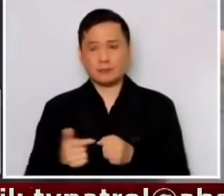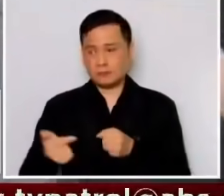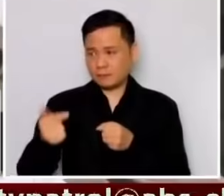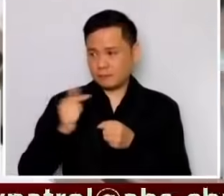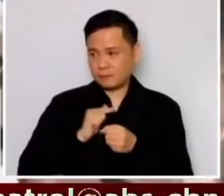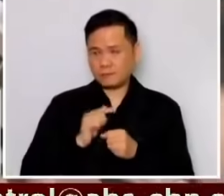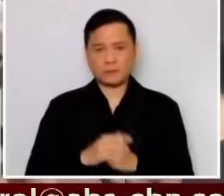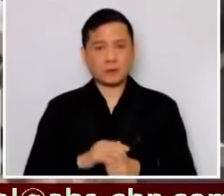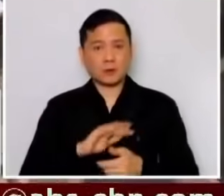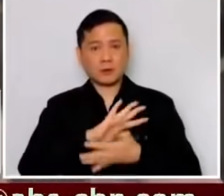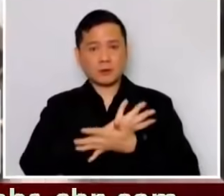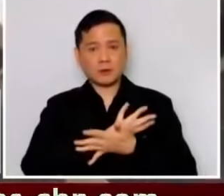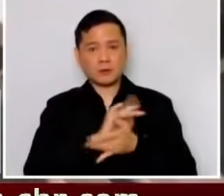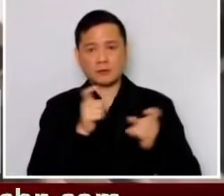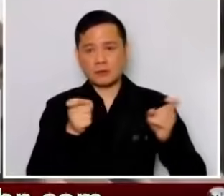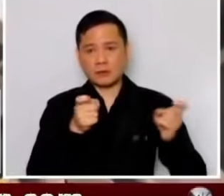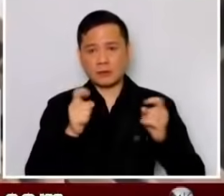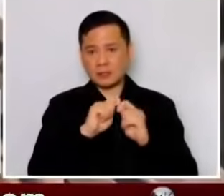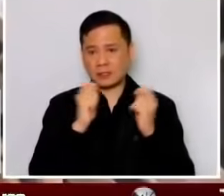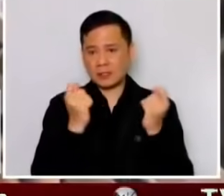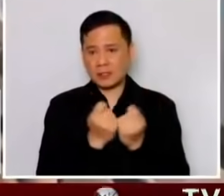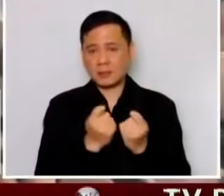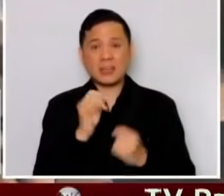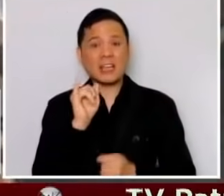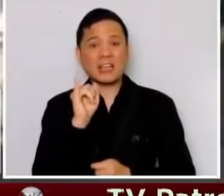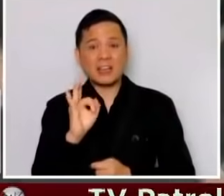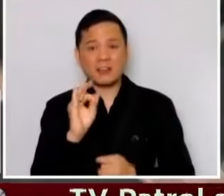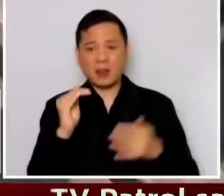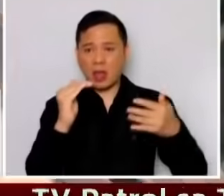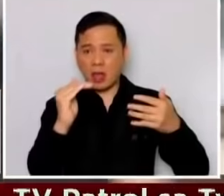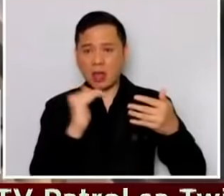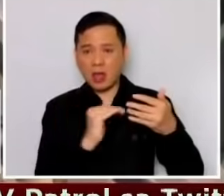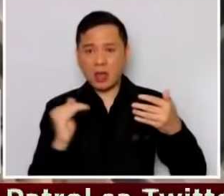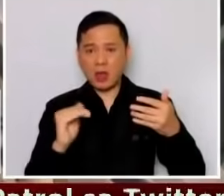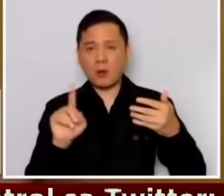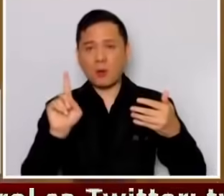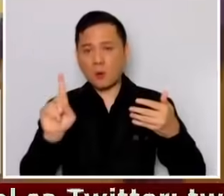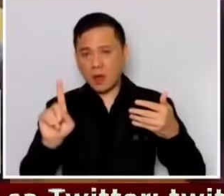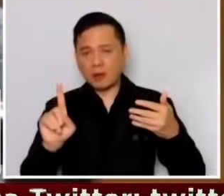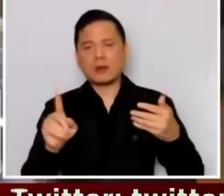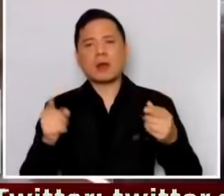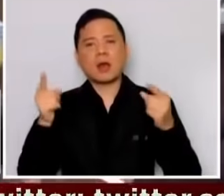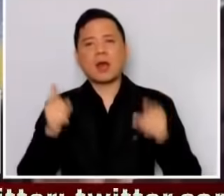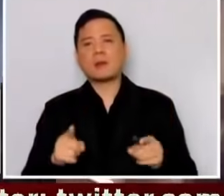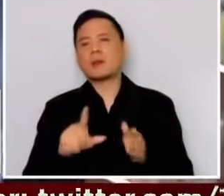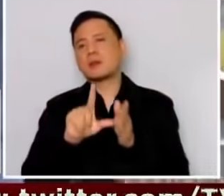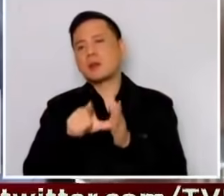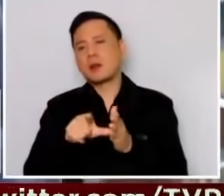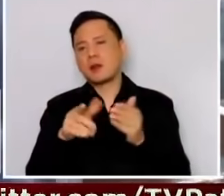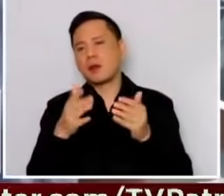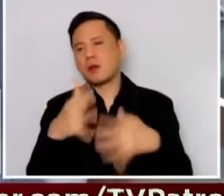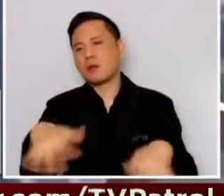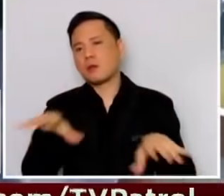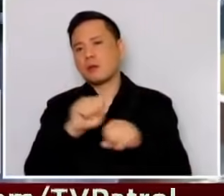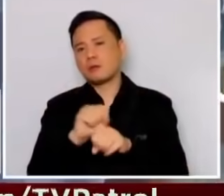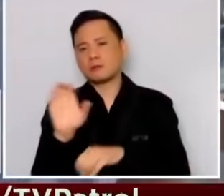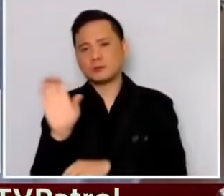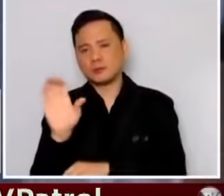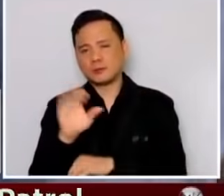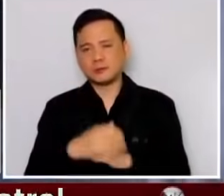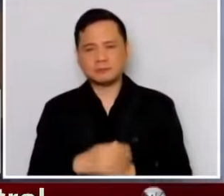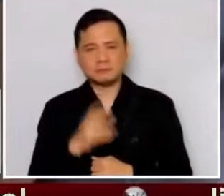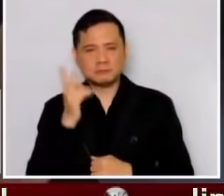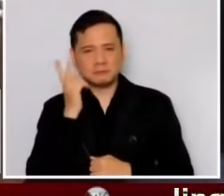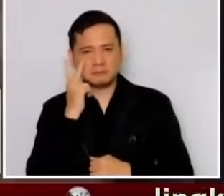ang pagpapatupad ng Alert Level 1 ay mas mainam na gawin pagkatapos ng holiday season. Rafael